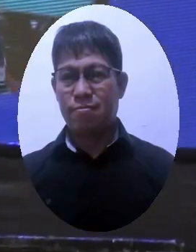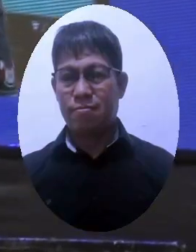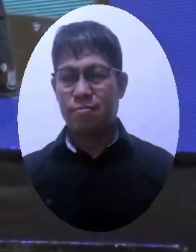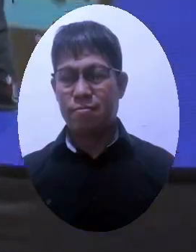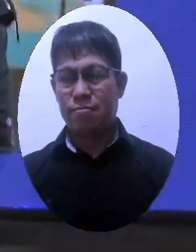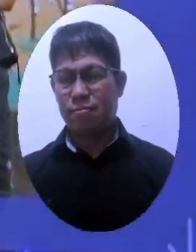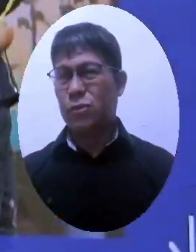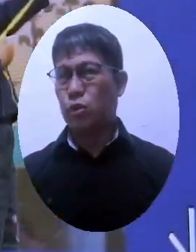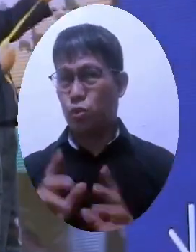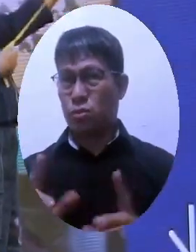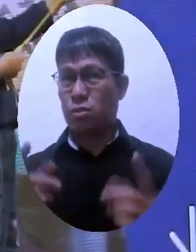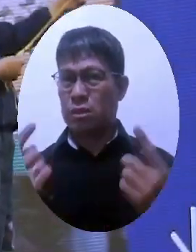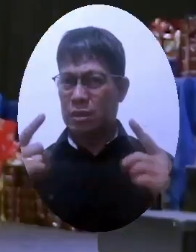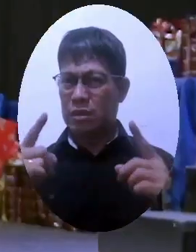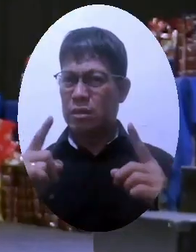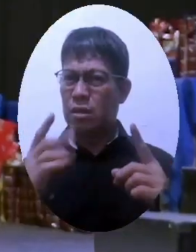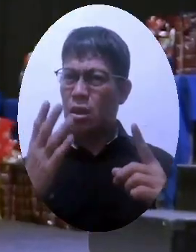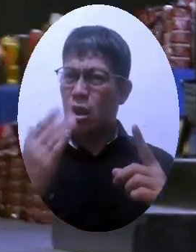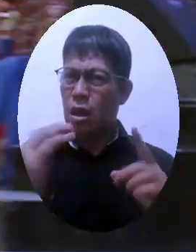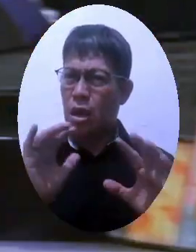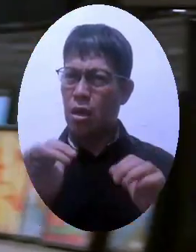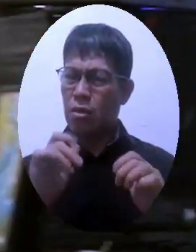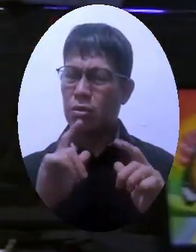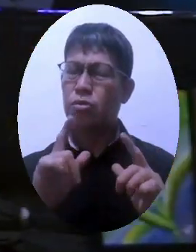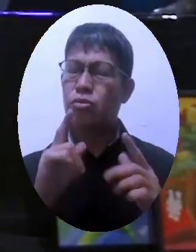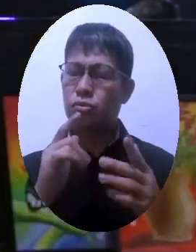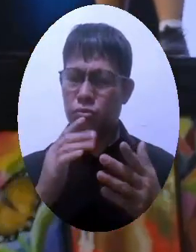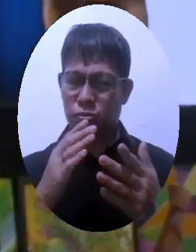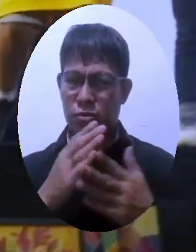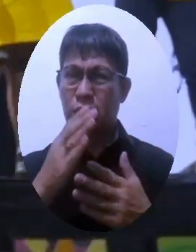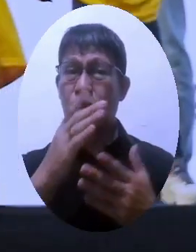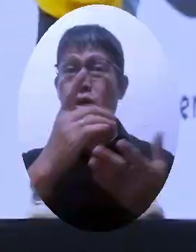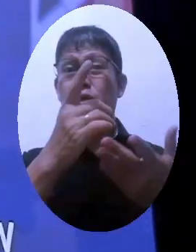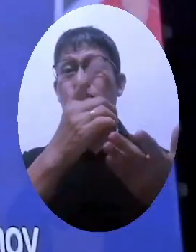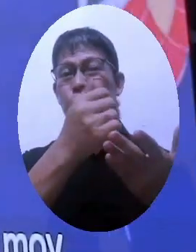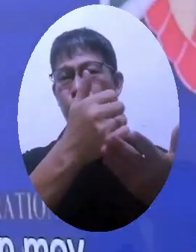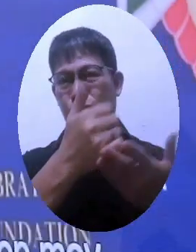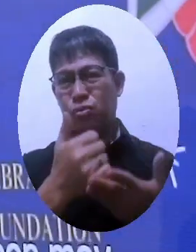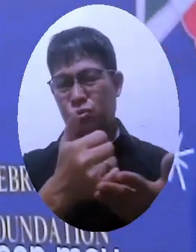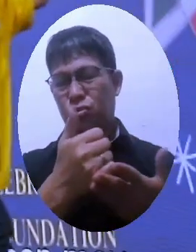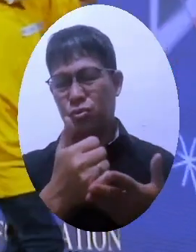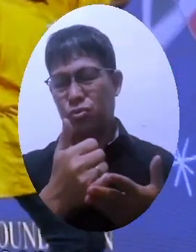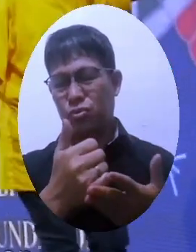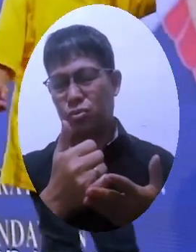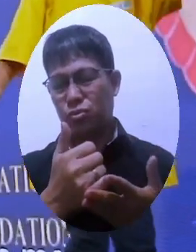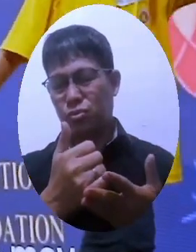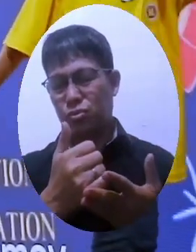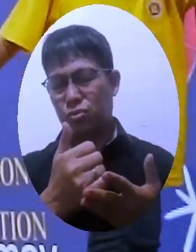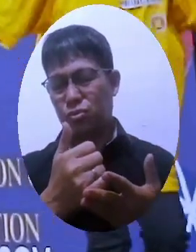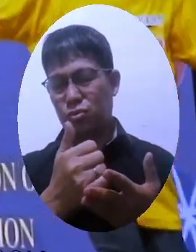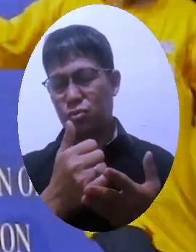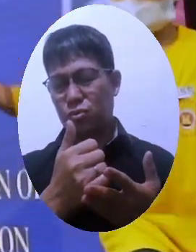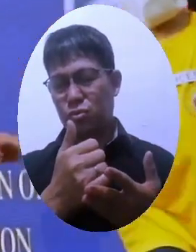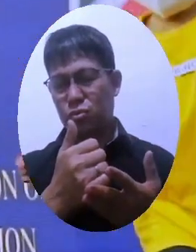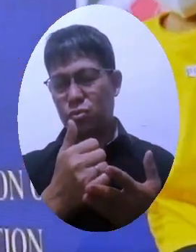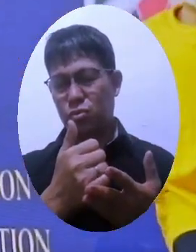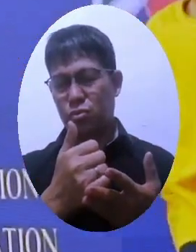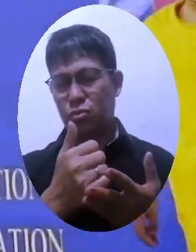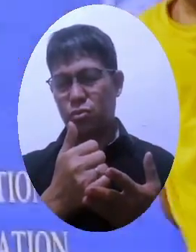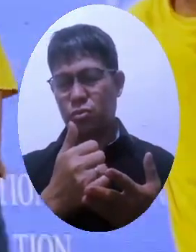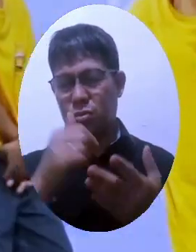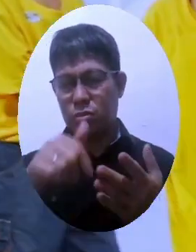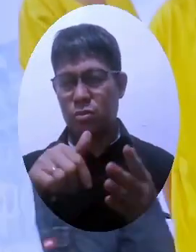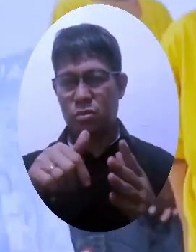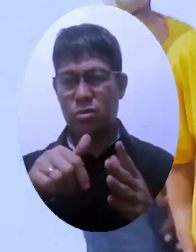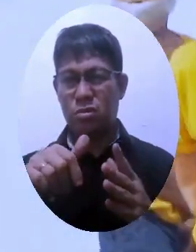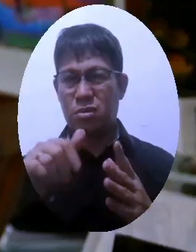Hindi naman mangyayari ang tagumpay ng okasyon ito kung hindi dahil sa mga nasa likod ng programa natin, ang team